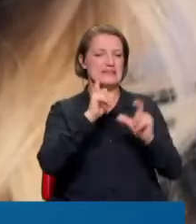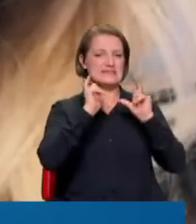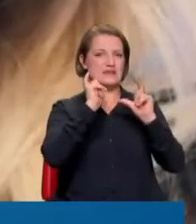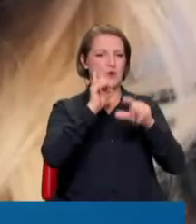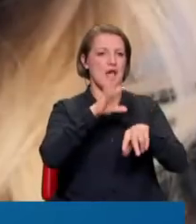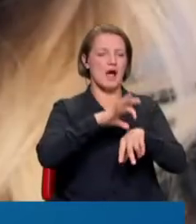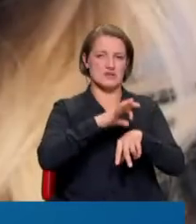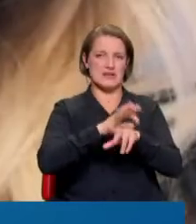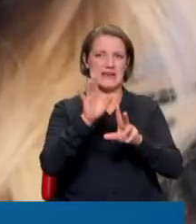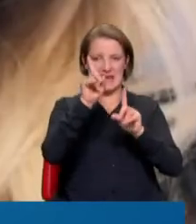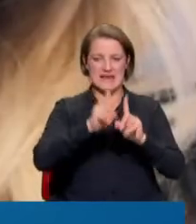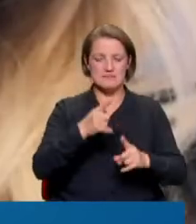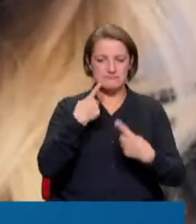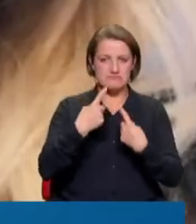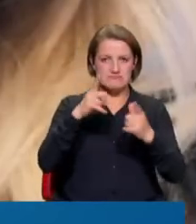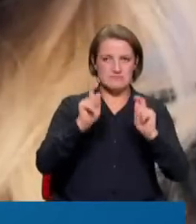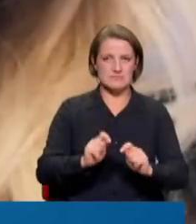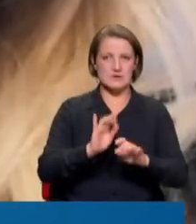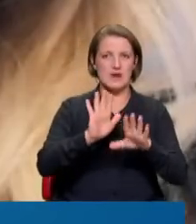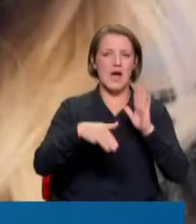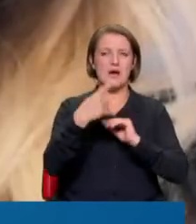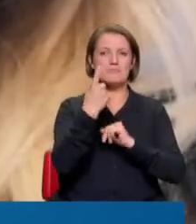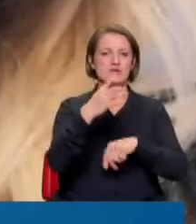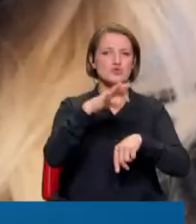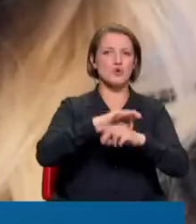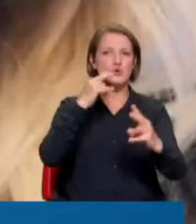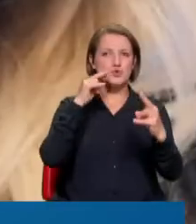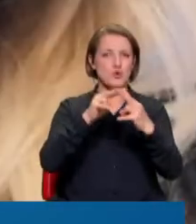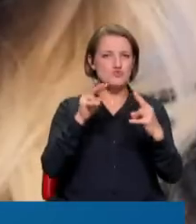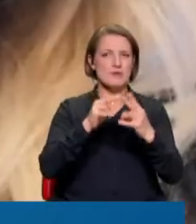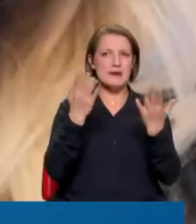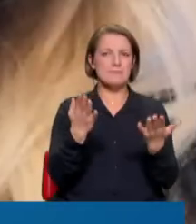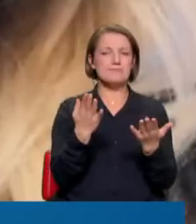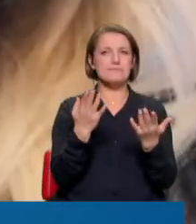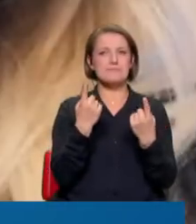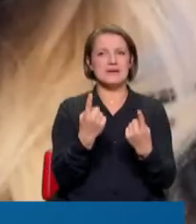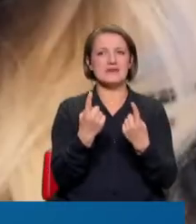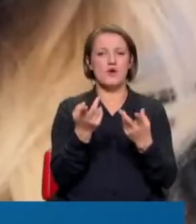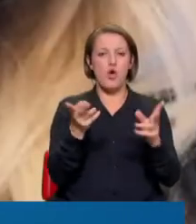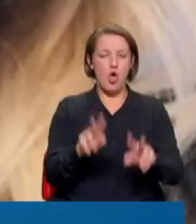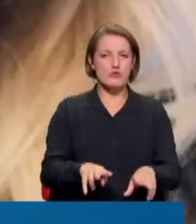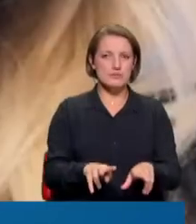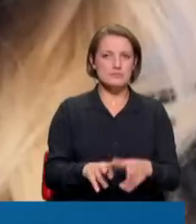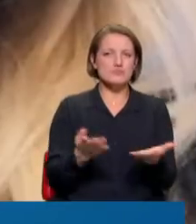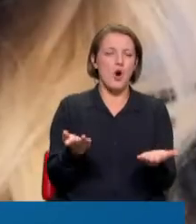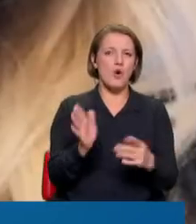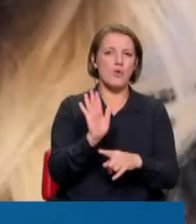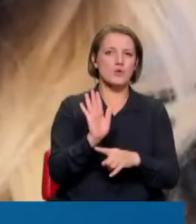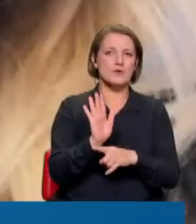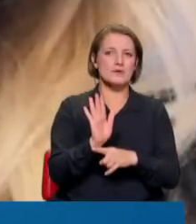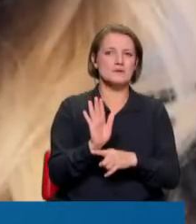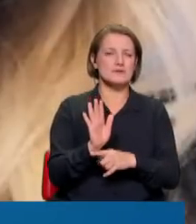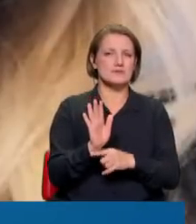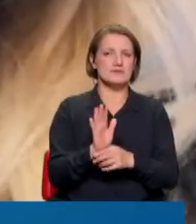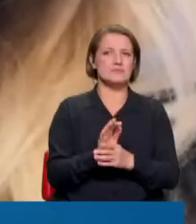acile götürüyoruz ilk müdahalesi yapılıyor herhangi bir doktorla görüşmeme rağmen herhangi bir e ölüm şeyi yok riski